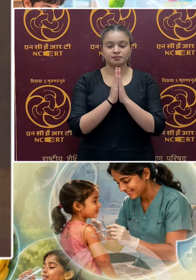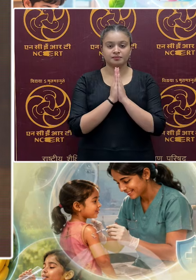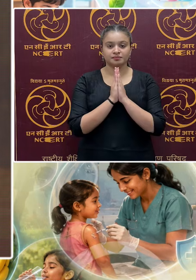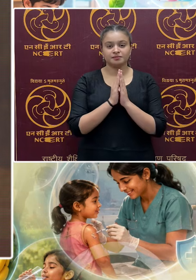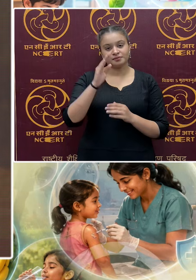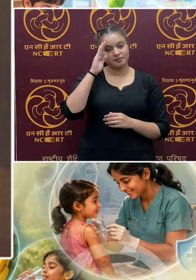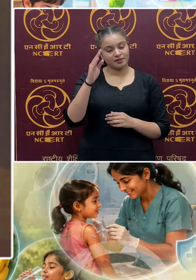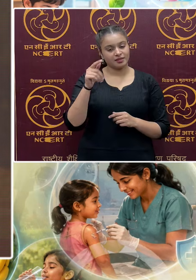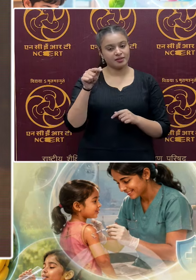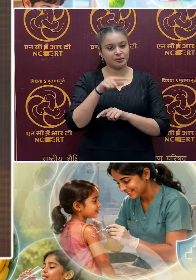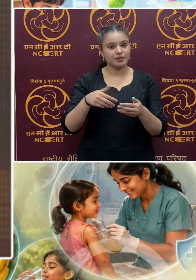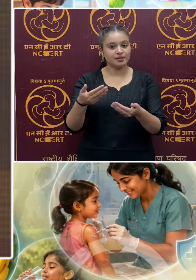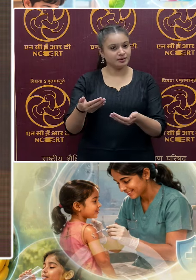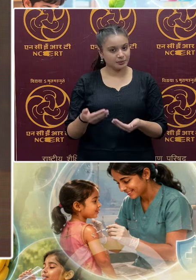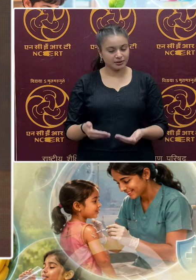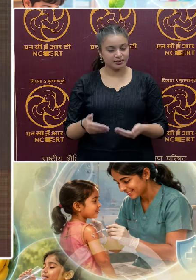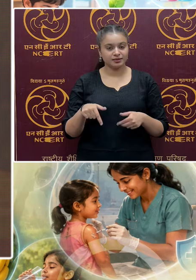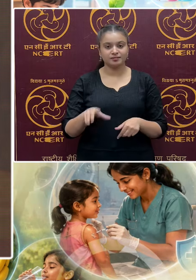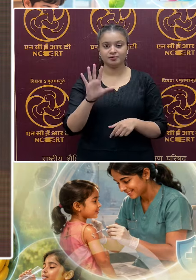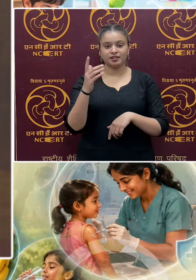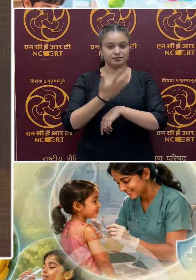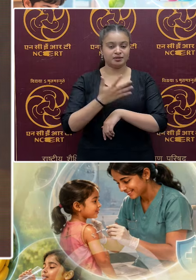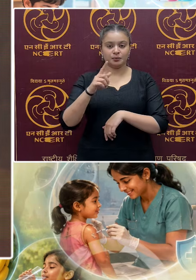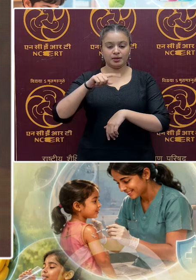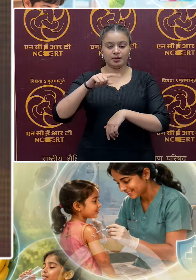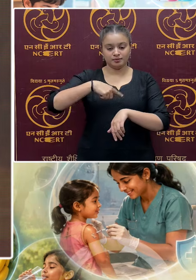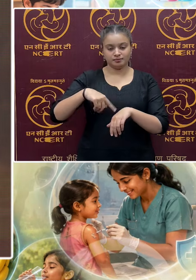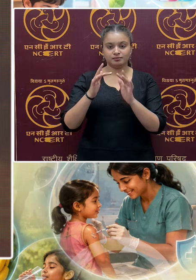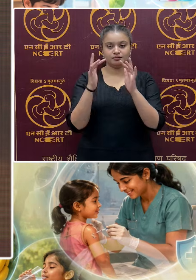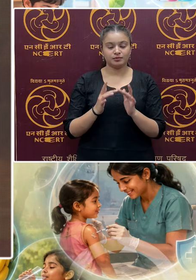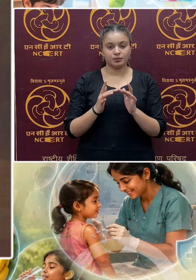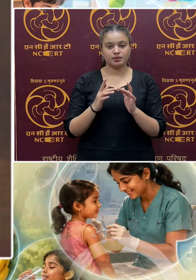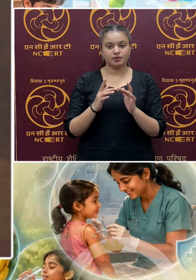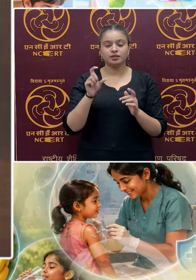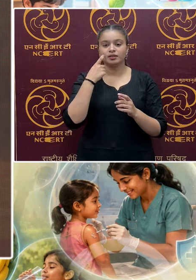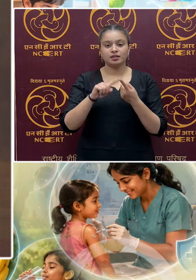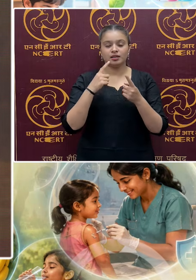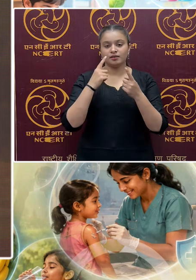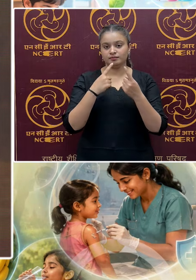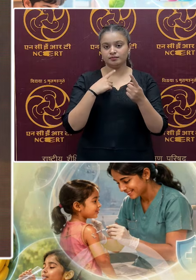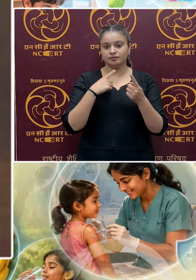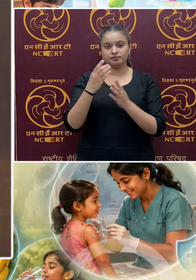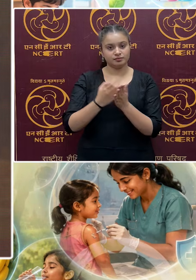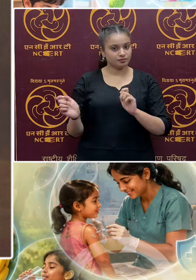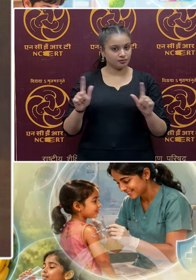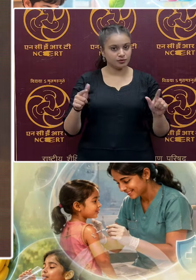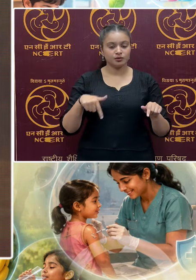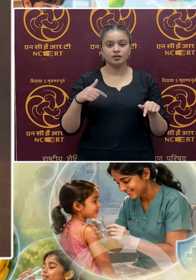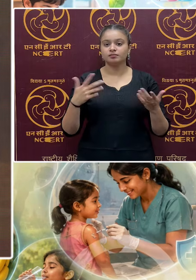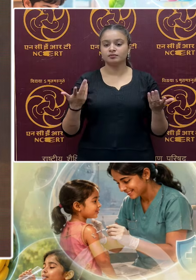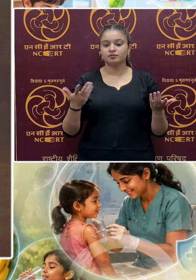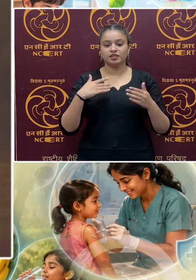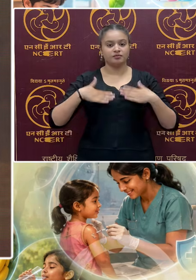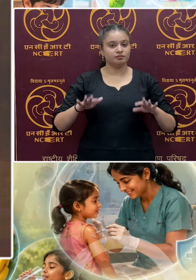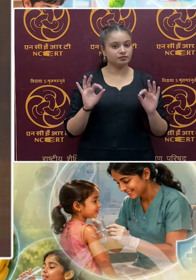Namaskar, hello, and a very warm welcome to this 5-day, 5-hour online live interactive series on promoting